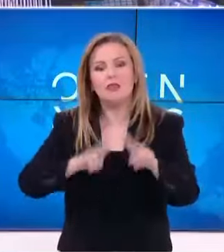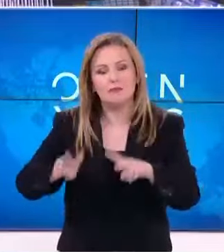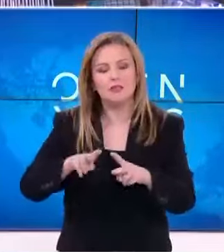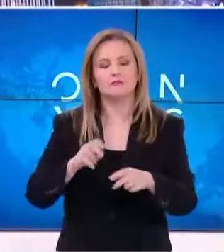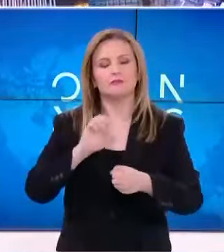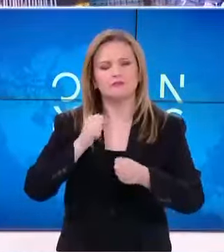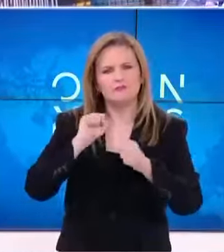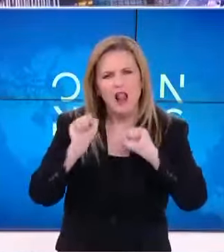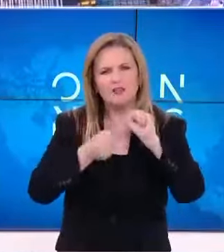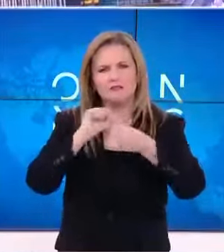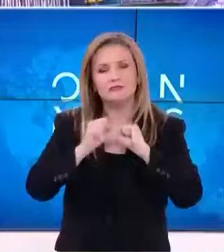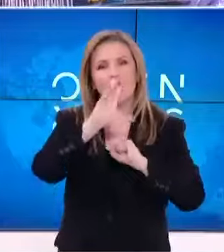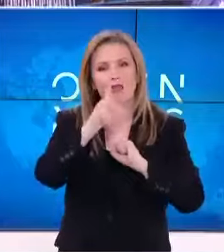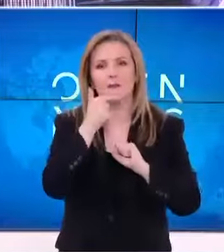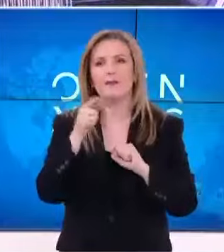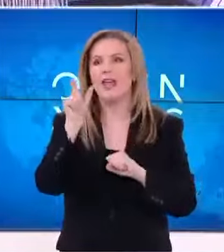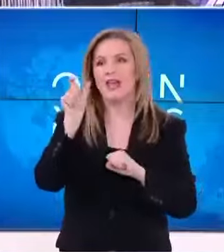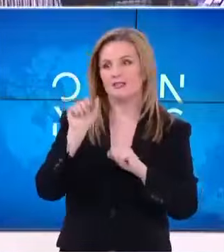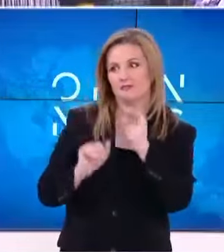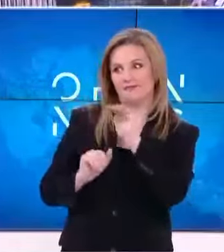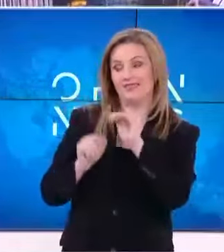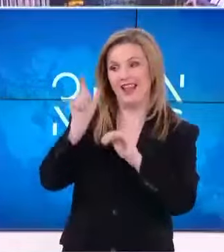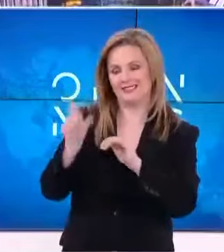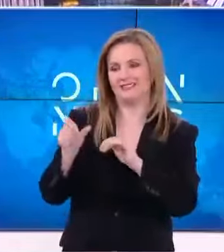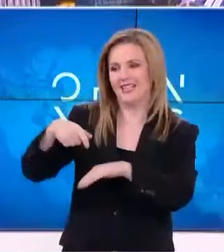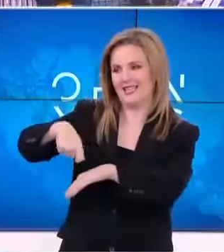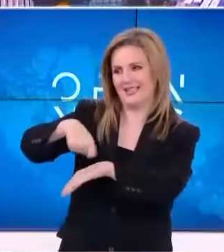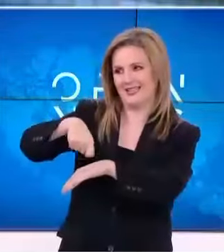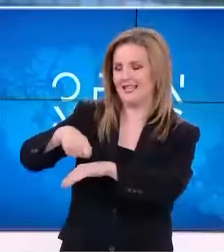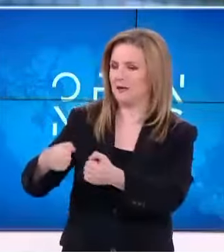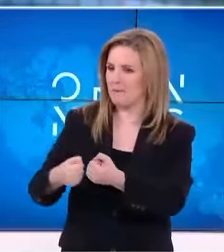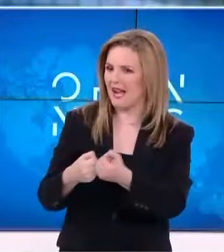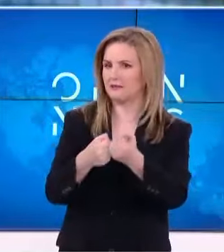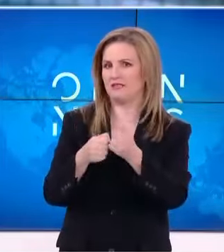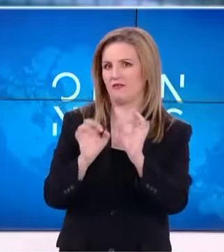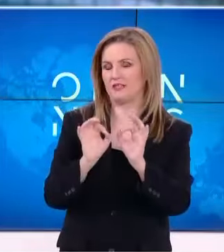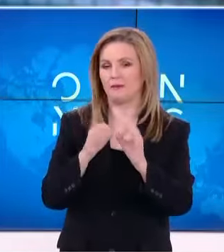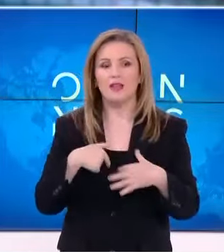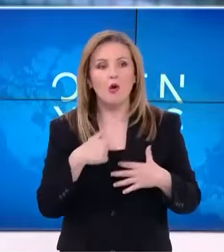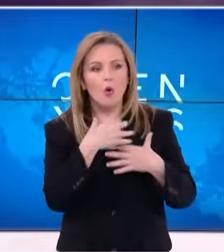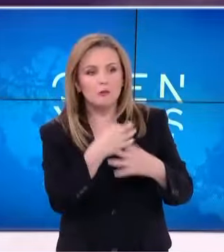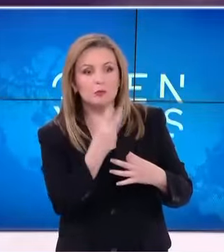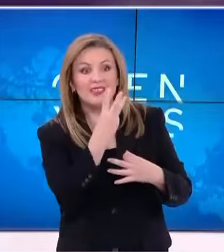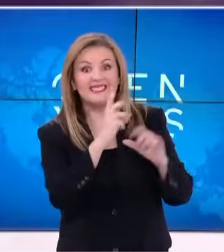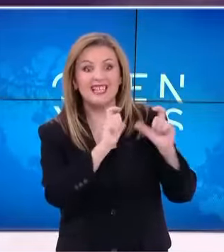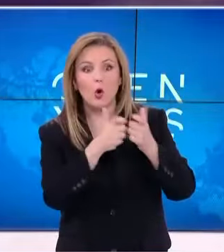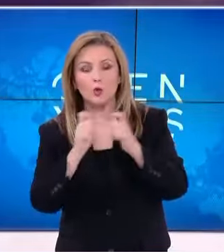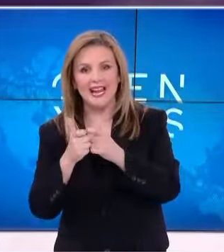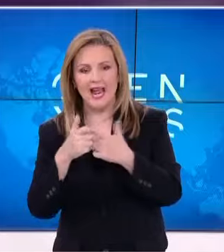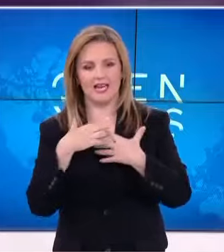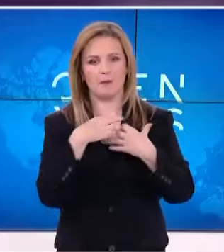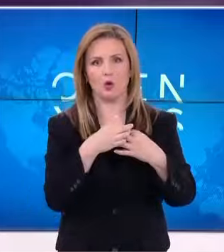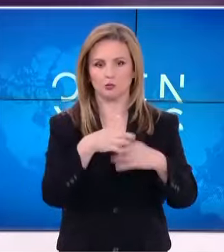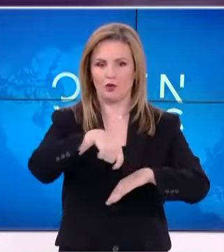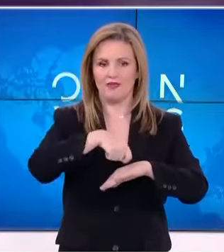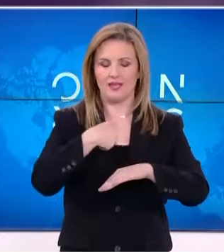τους μάχη και ήθελα να σας πω πως επειδή είστε νομικός δικηγόρος υπερασπίζεστε και κάποιους από τους συγγενείς αλλά είμαι